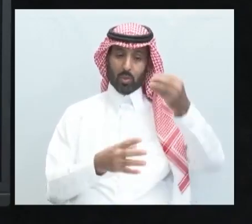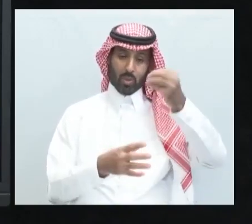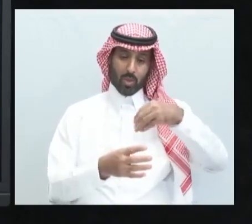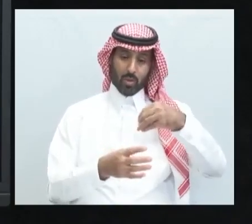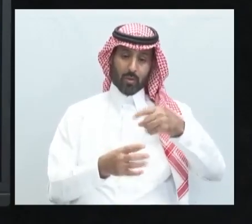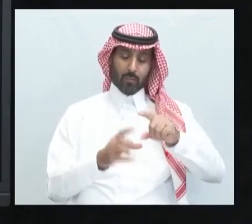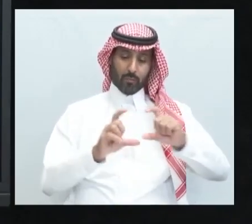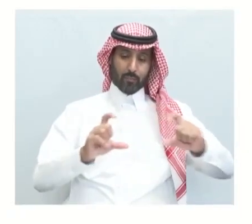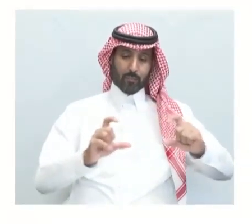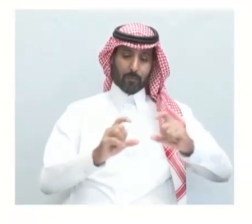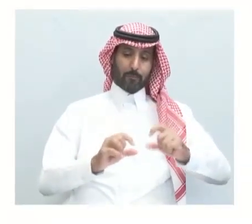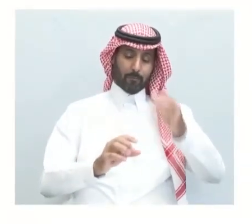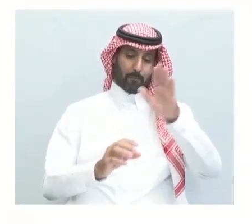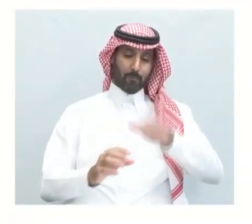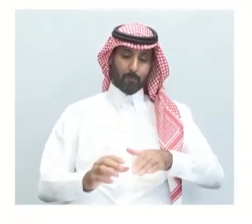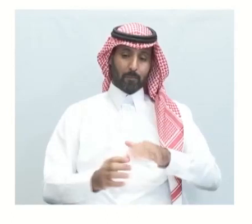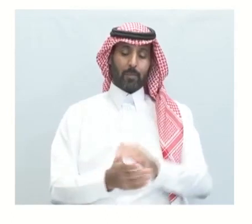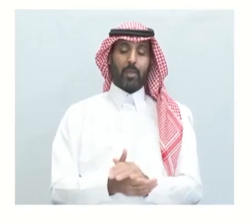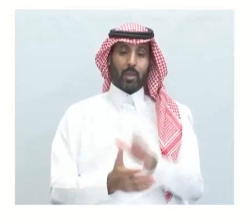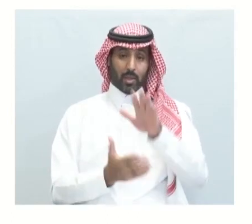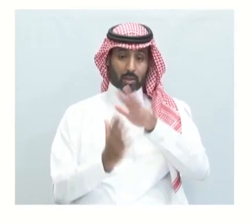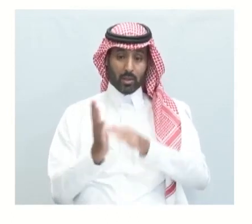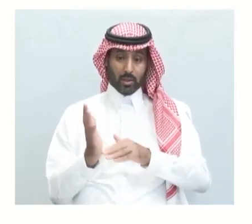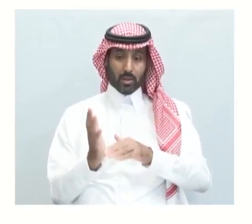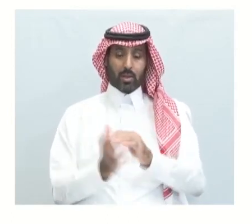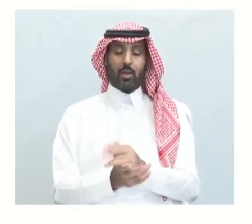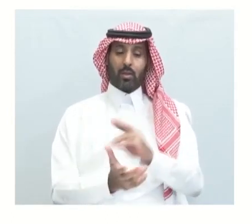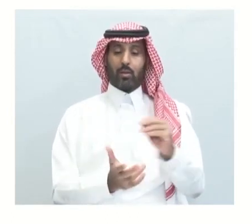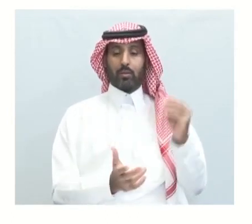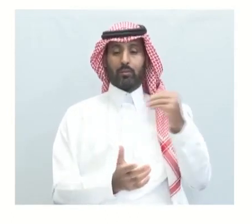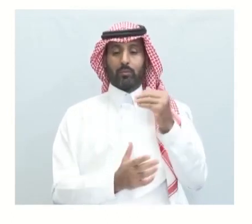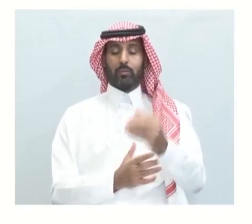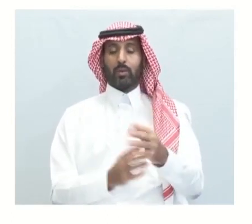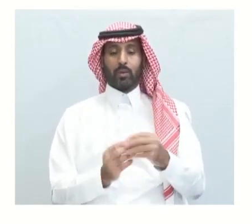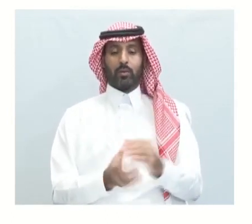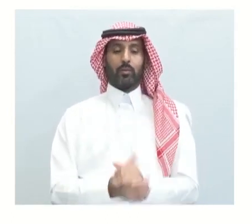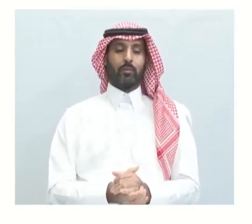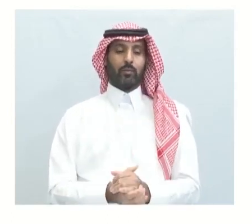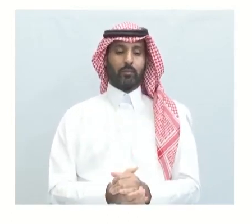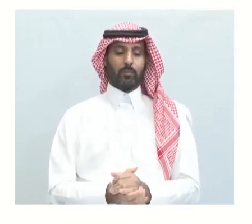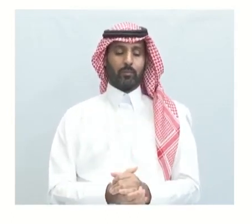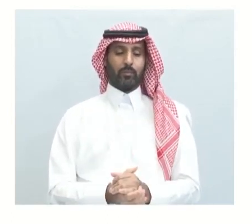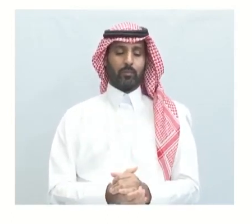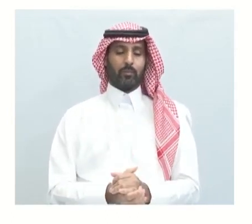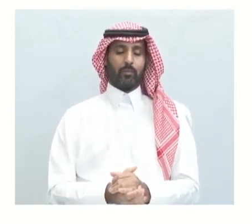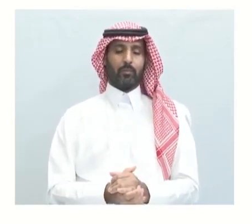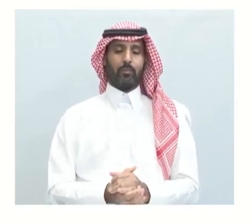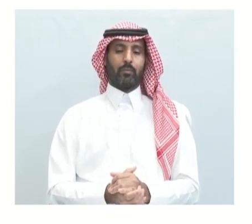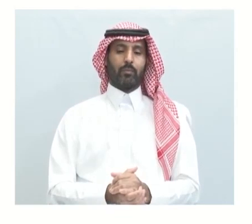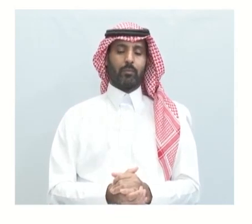الى القائمه المترابطه بنفس الطريقه السابقه في عمليه التعريف ذكرناها في تعريف الكلاس